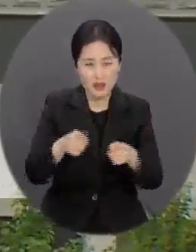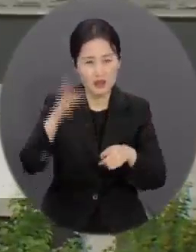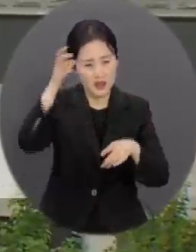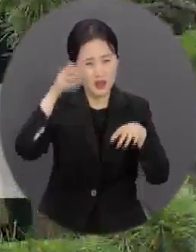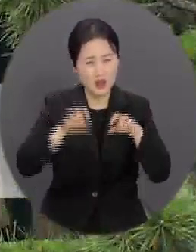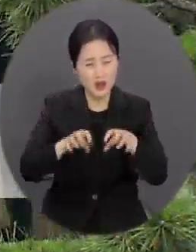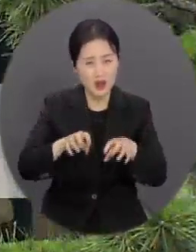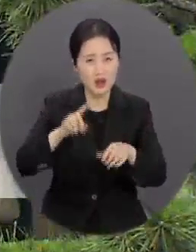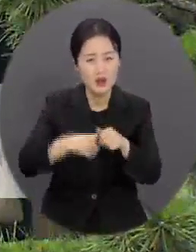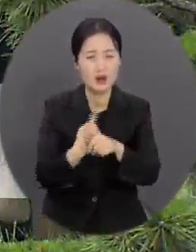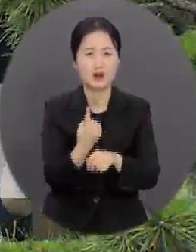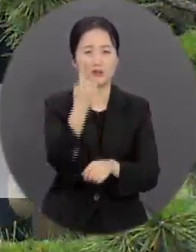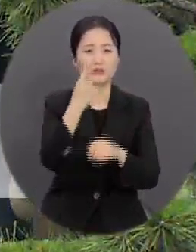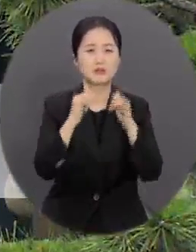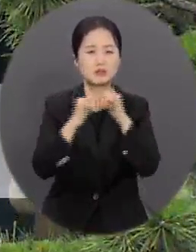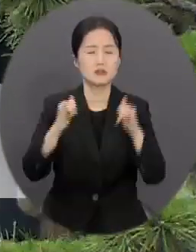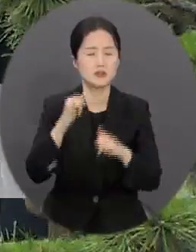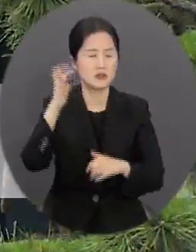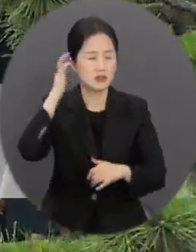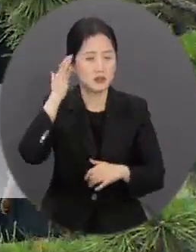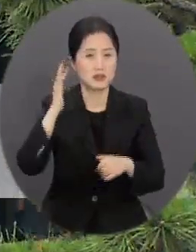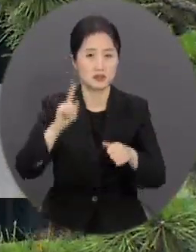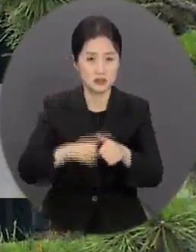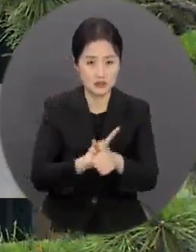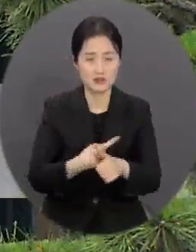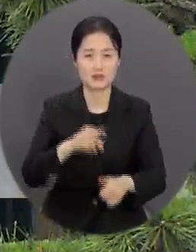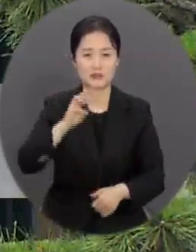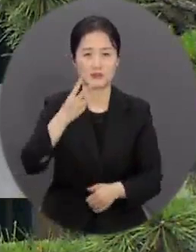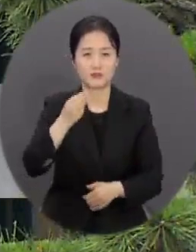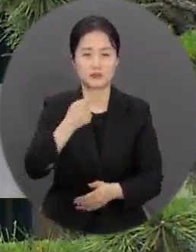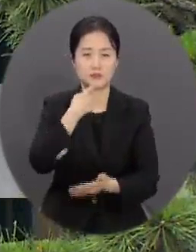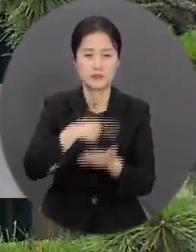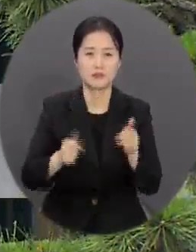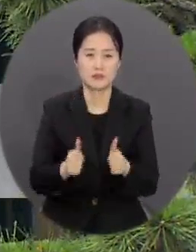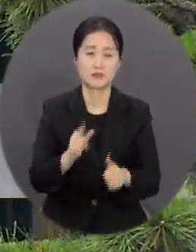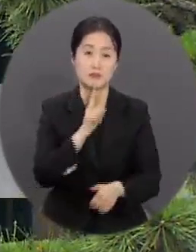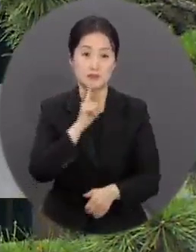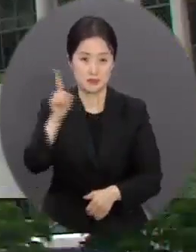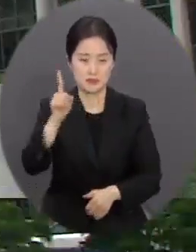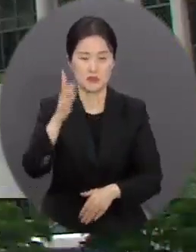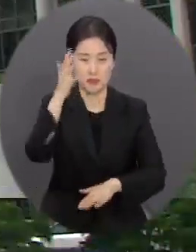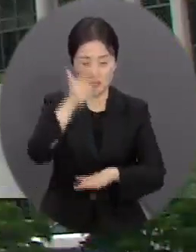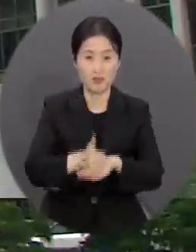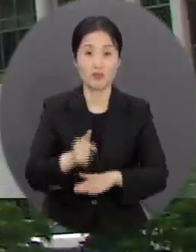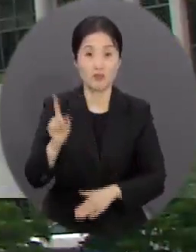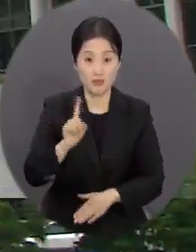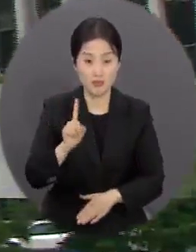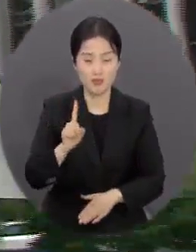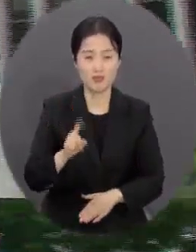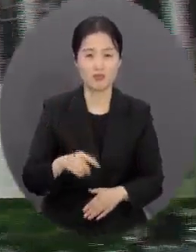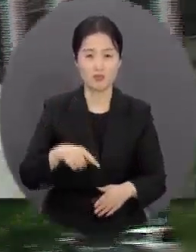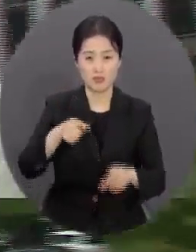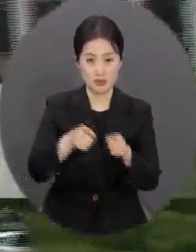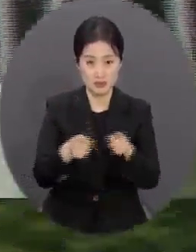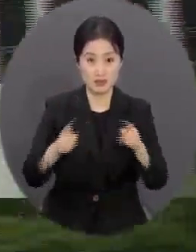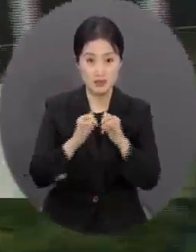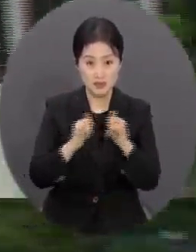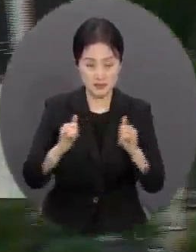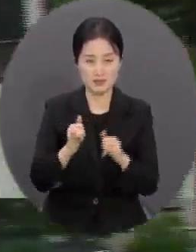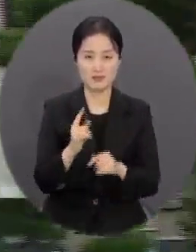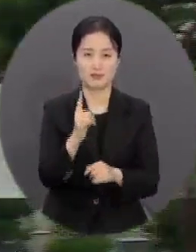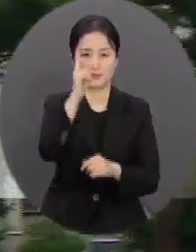낸 300만 원 상당의 손해배상 청구 소송에서 아래층 주민은 위층 주민에게 100만 원을